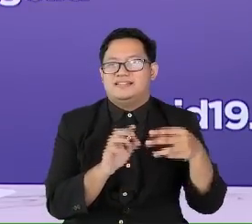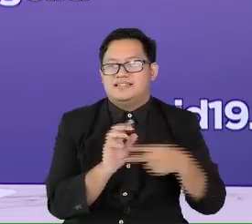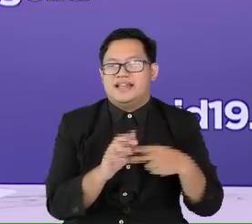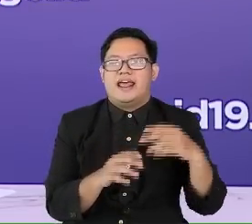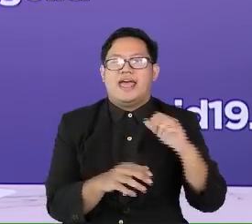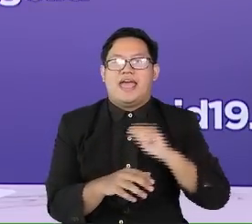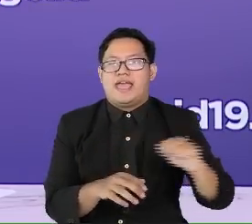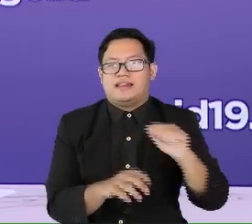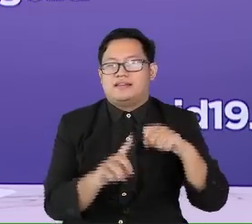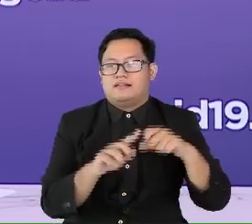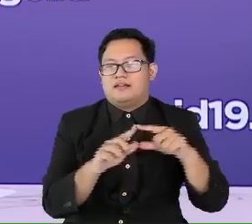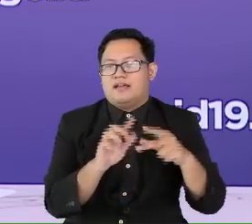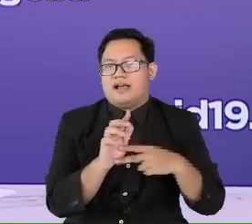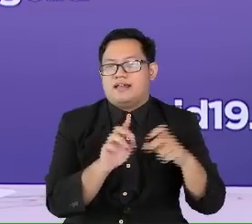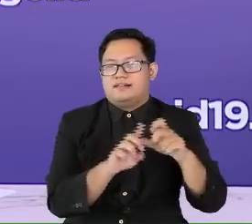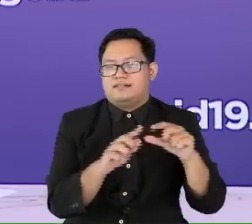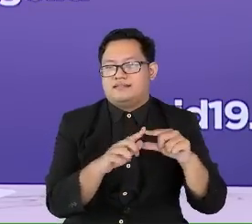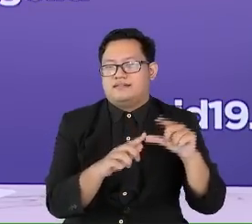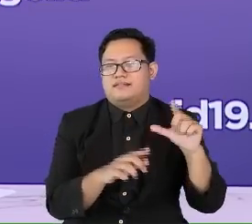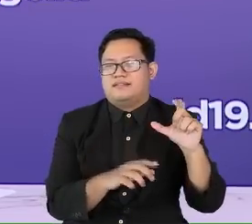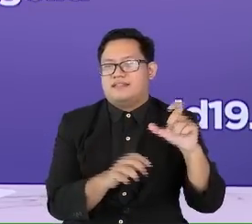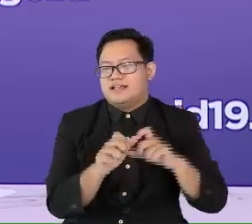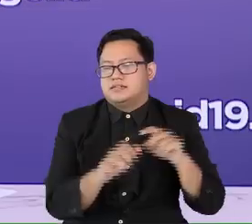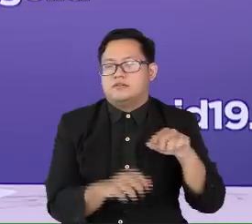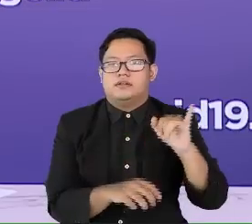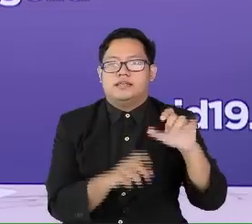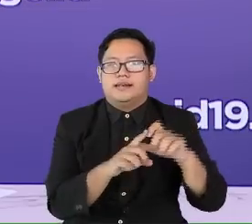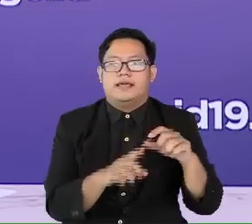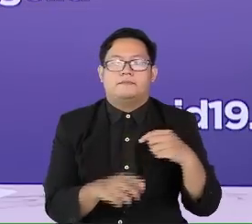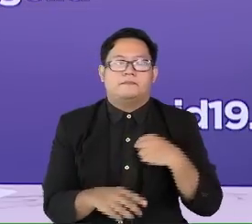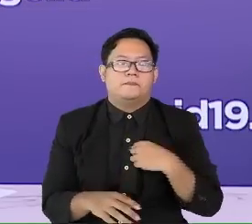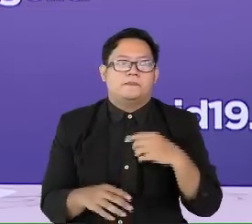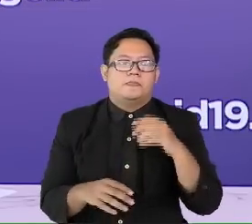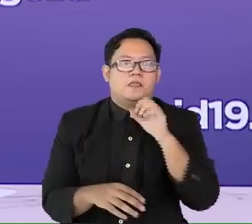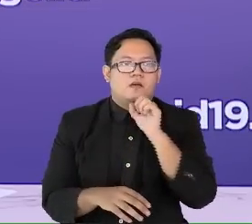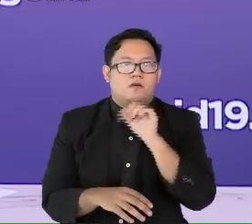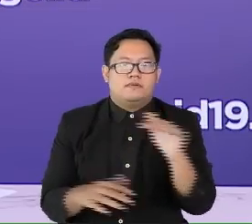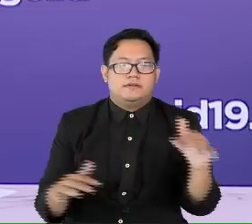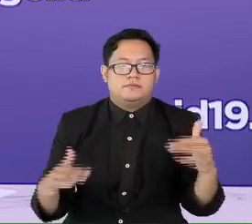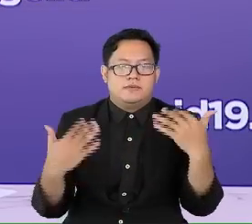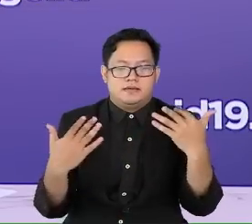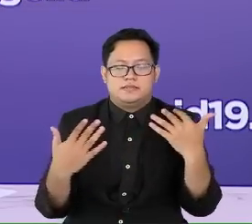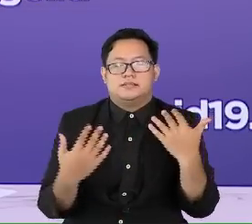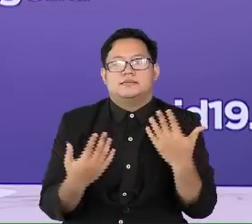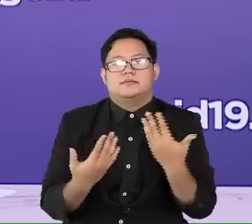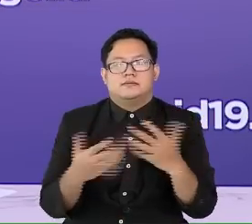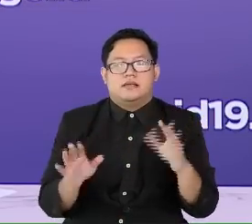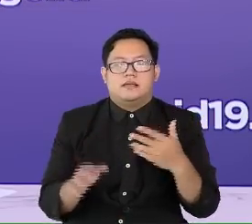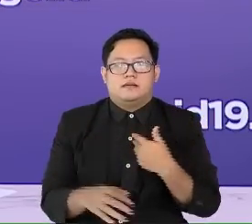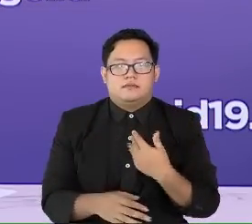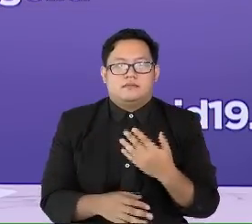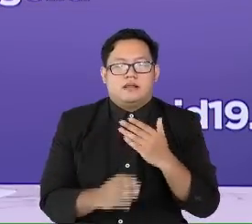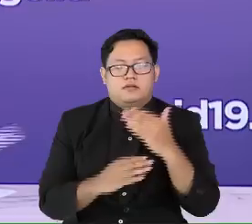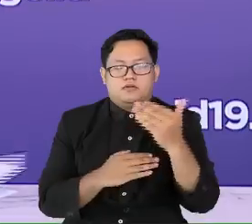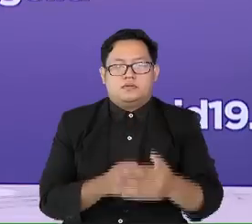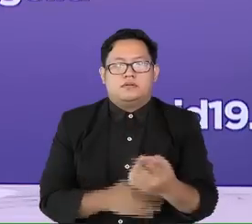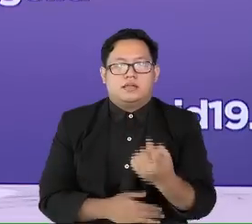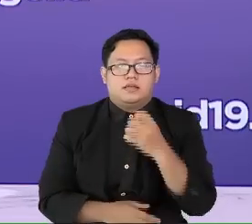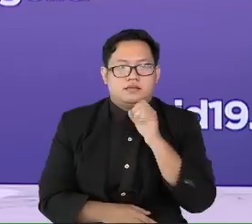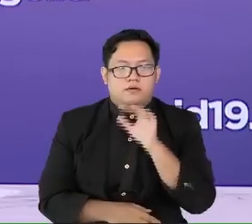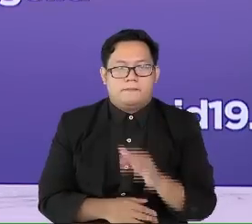pengaduan.itjen@kemkes.go.id. Demikian konferensi pers pada hari ini. Saya lanjutkan dengan sesi tanya jawab media. Terima kasih.